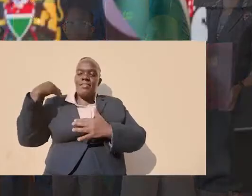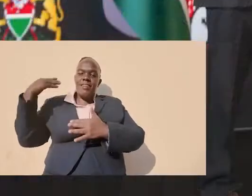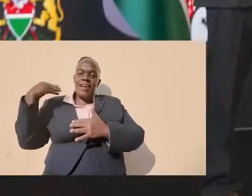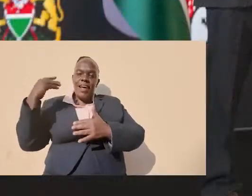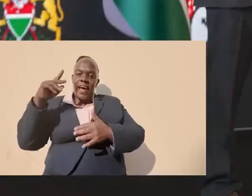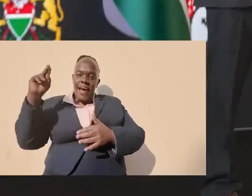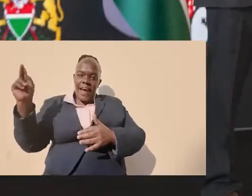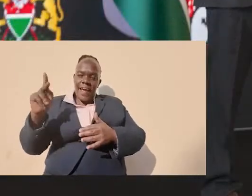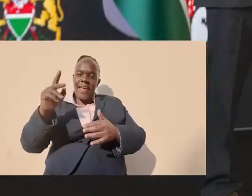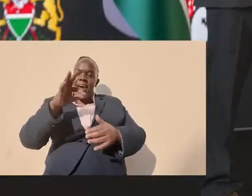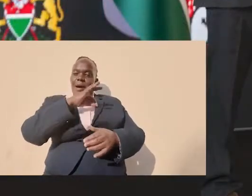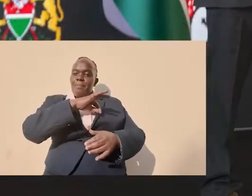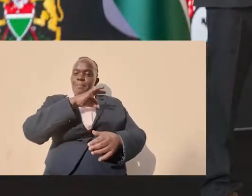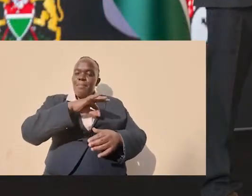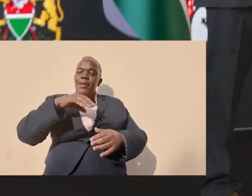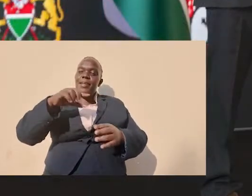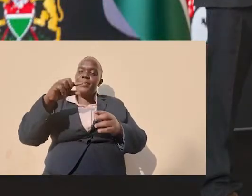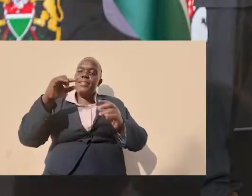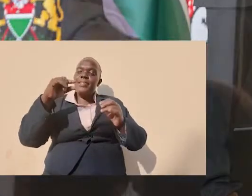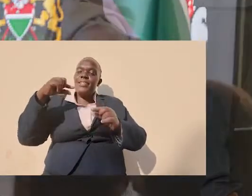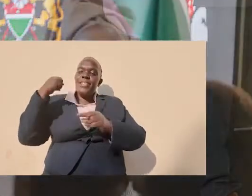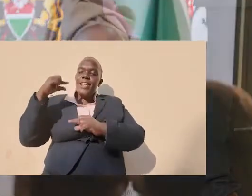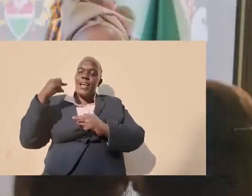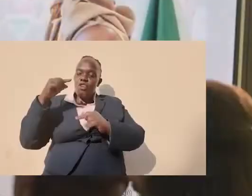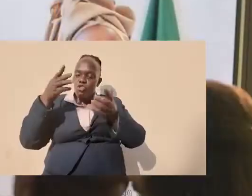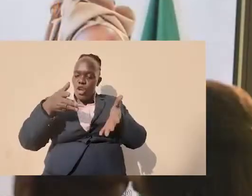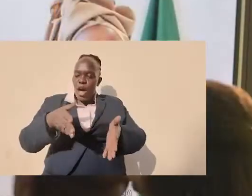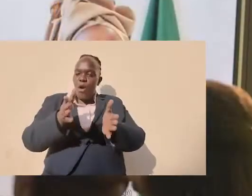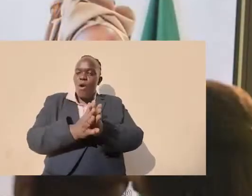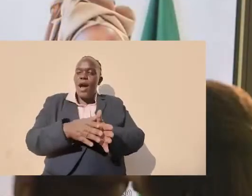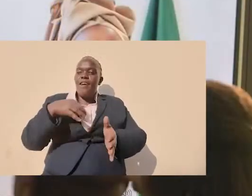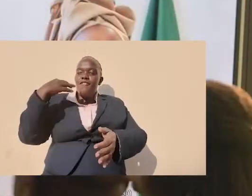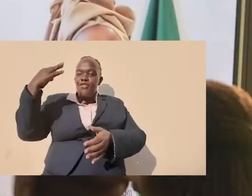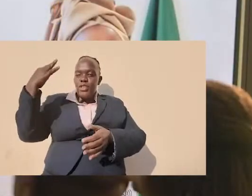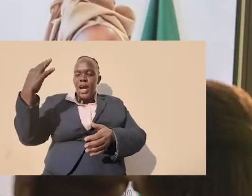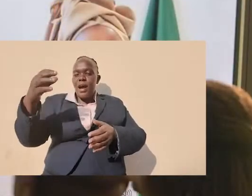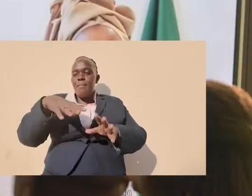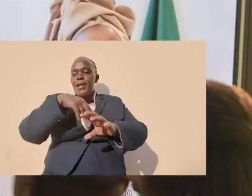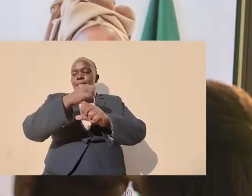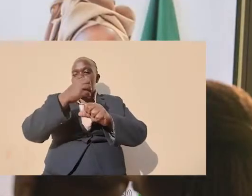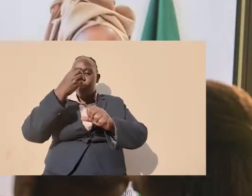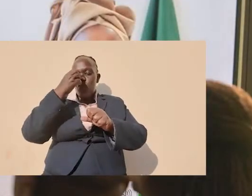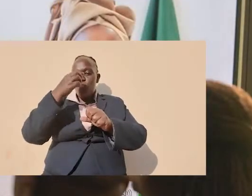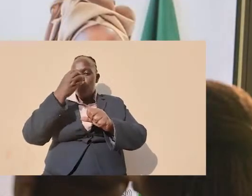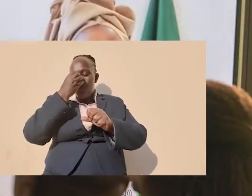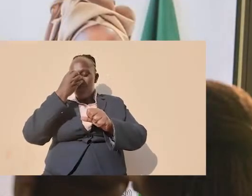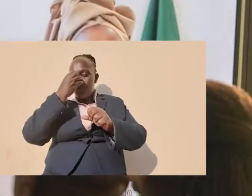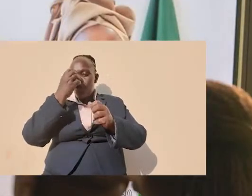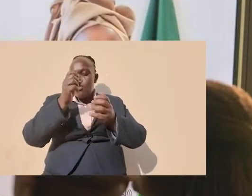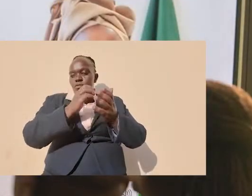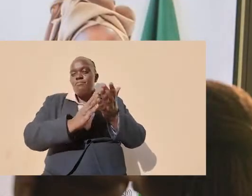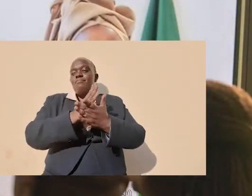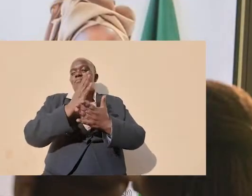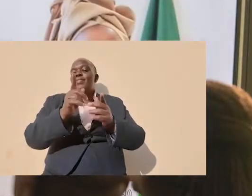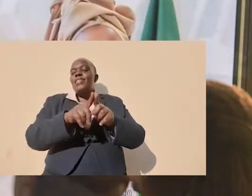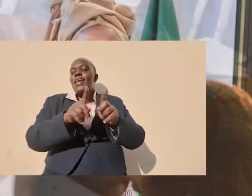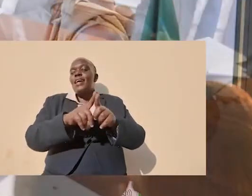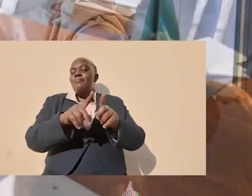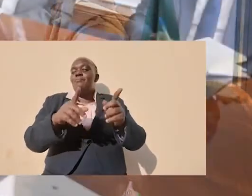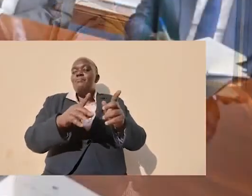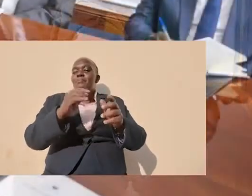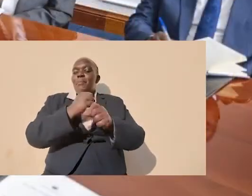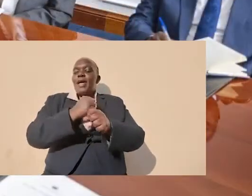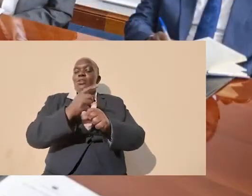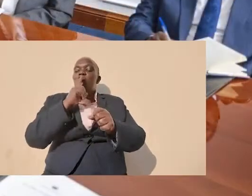ya vizazi vya sasa na vijavyo. Rais Ruto amedhibitisha dhamira ya Kenya ya kuhakikisha kila mwananchi